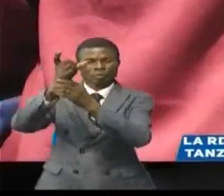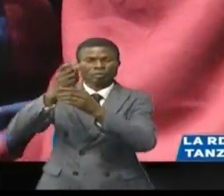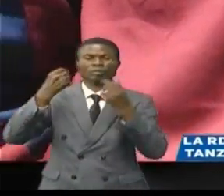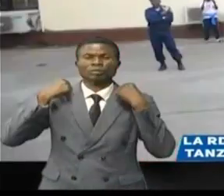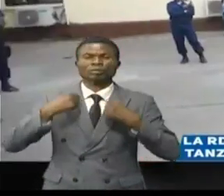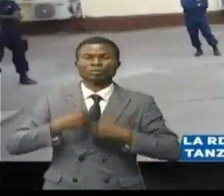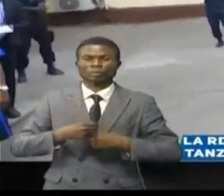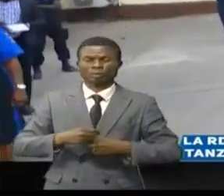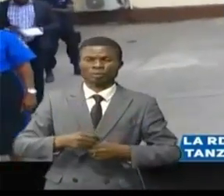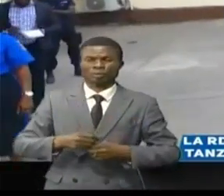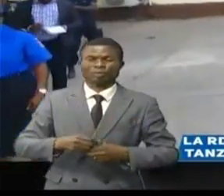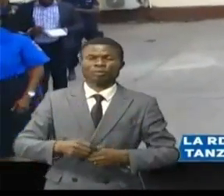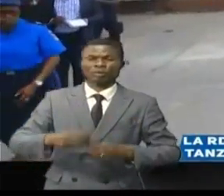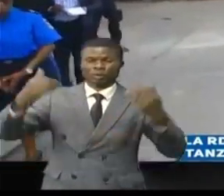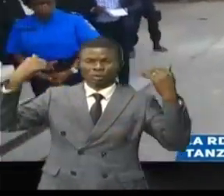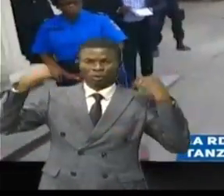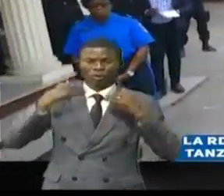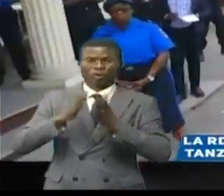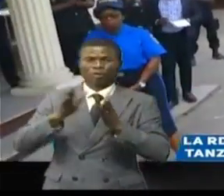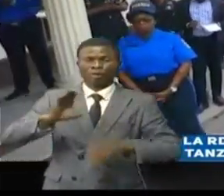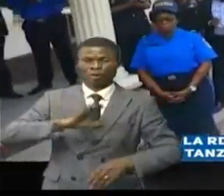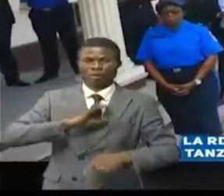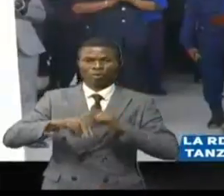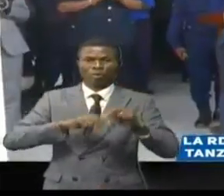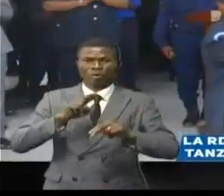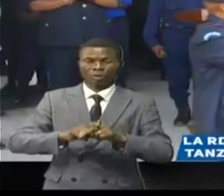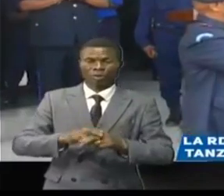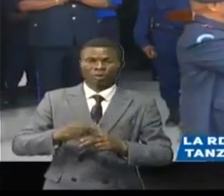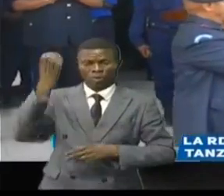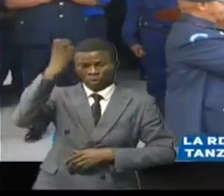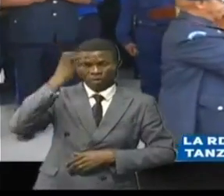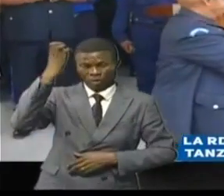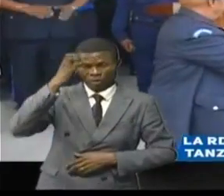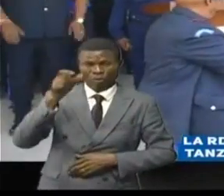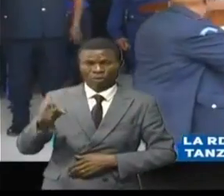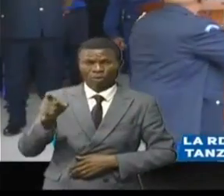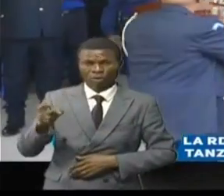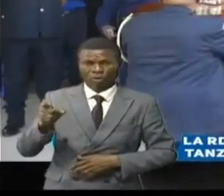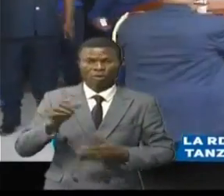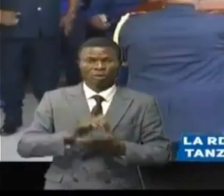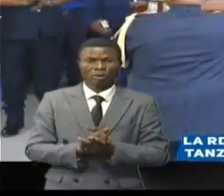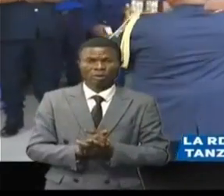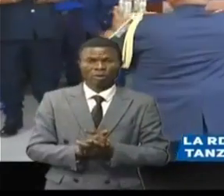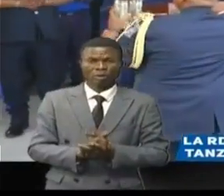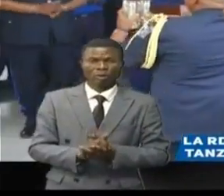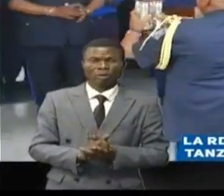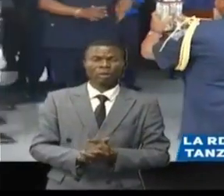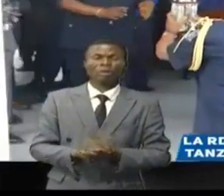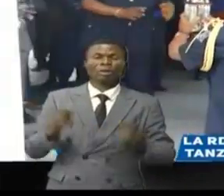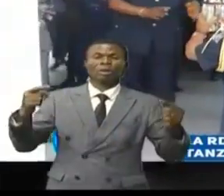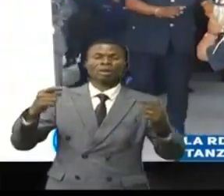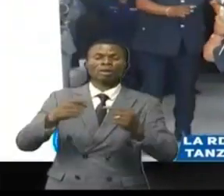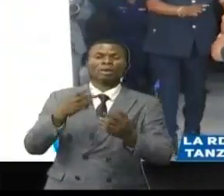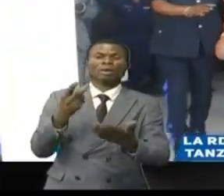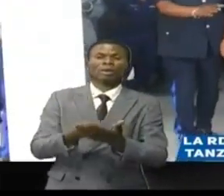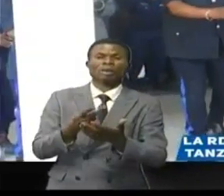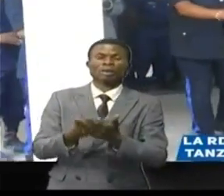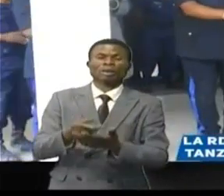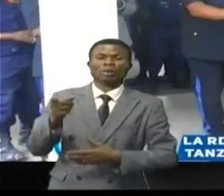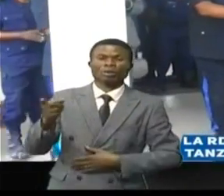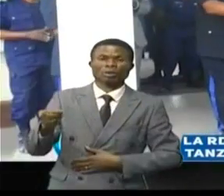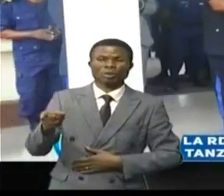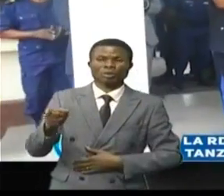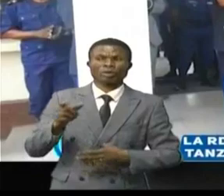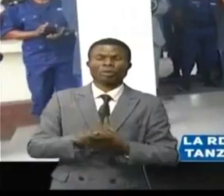commissaire général de la police nationale congolaise, le général Dieudonné Amouli. Résultat de la compétition sportive organisée